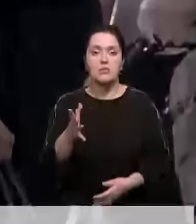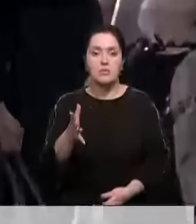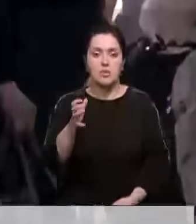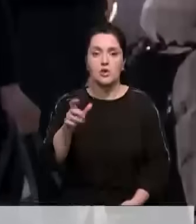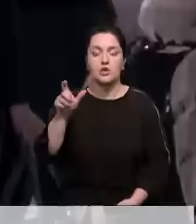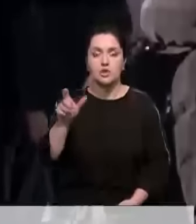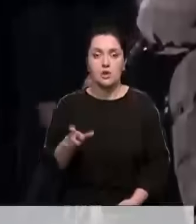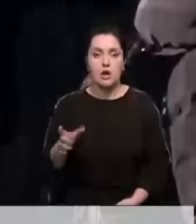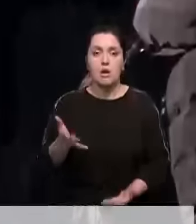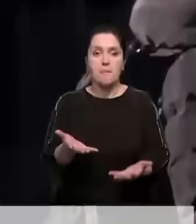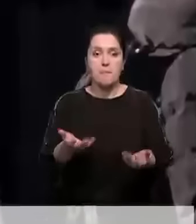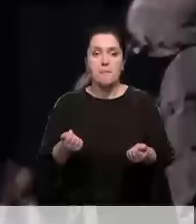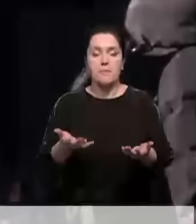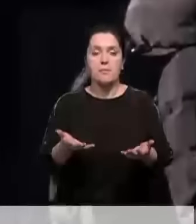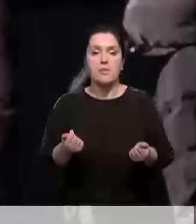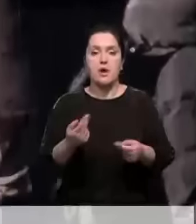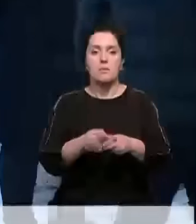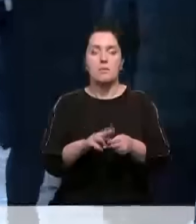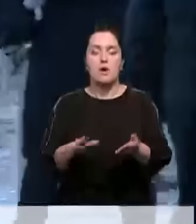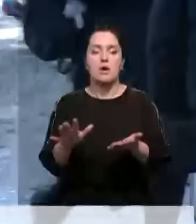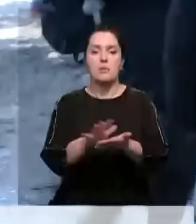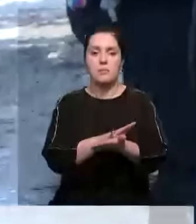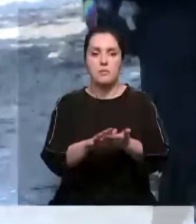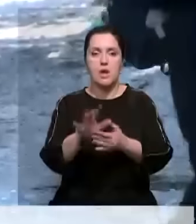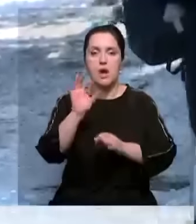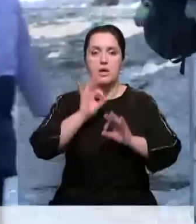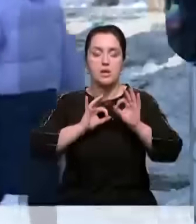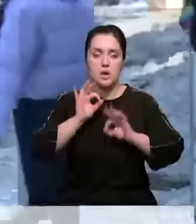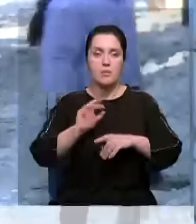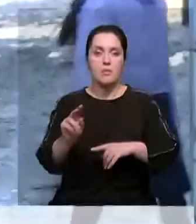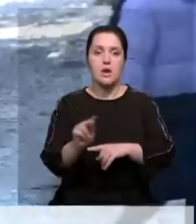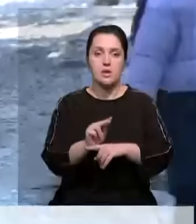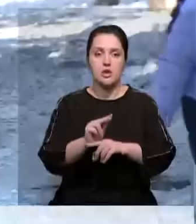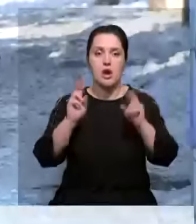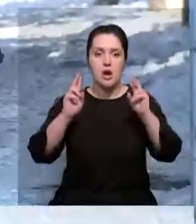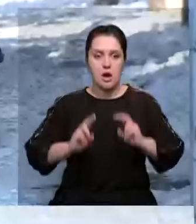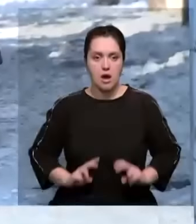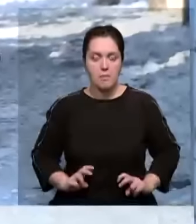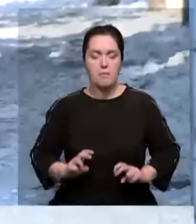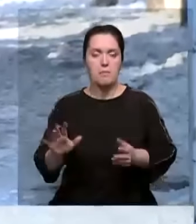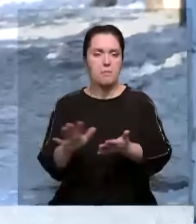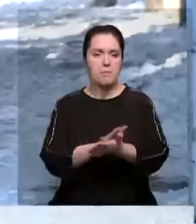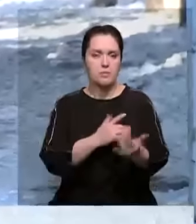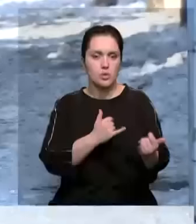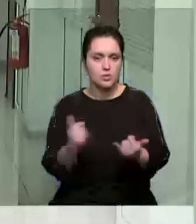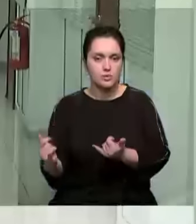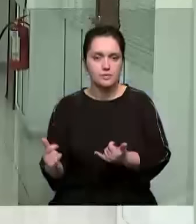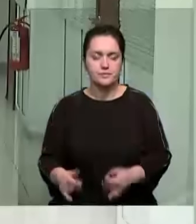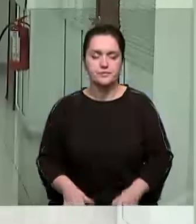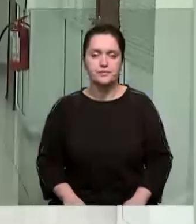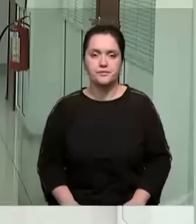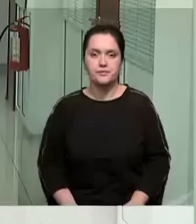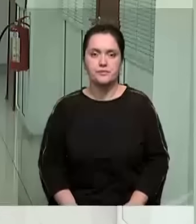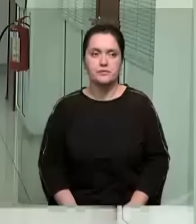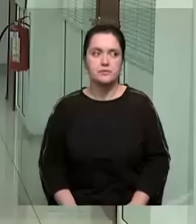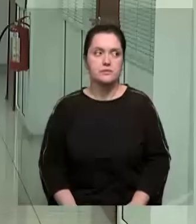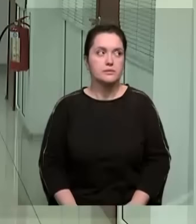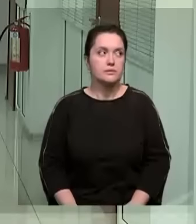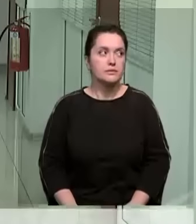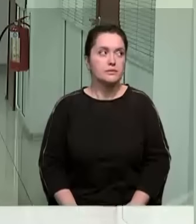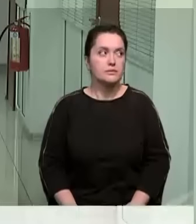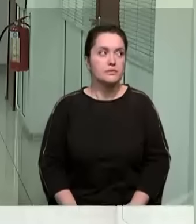человек. Все они получают так называемую антиретровирусную терапию. Лечение и обследование для них полностью бесплатное. На диспансерном учете